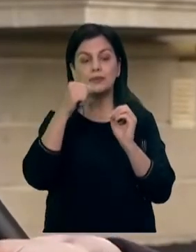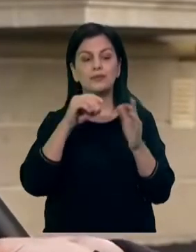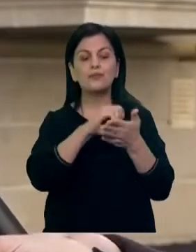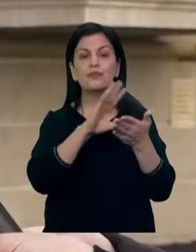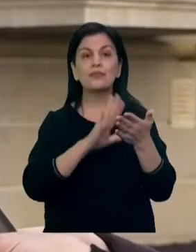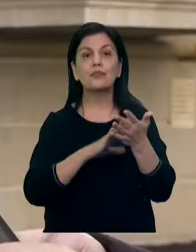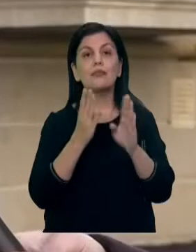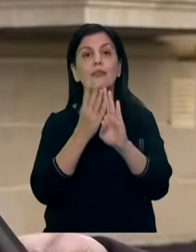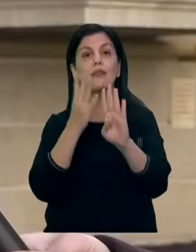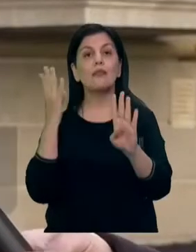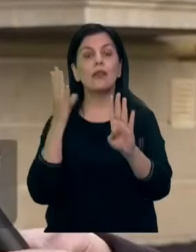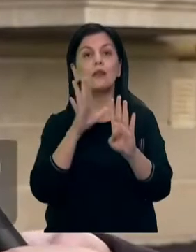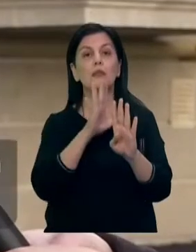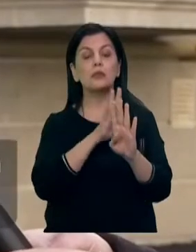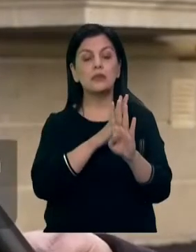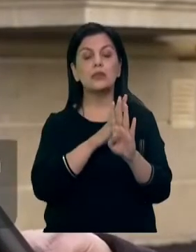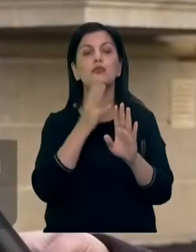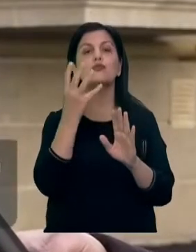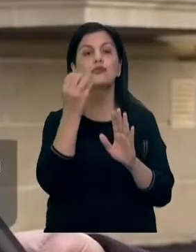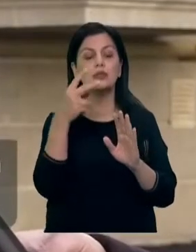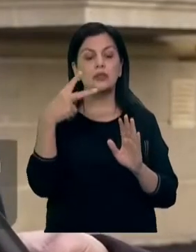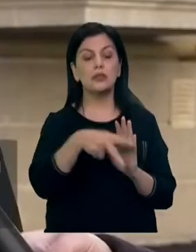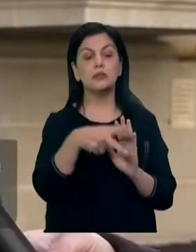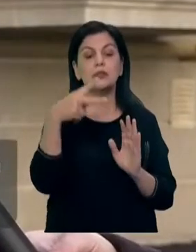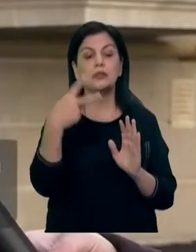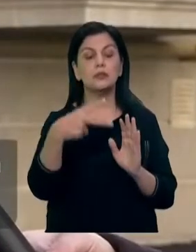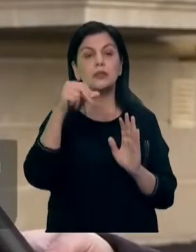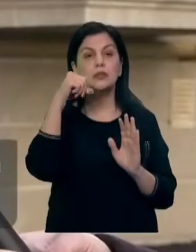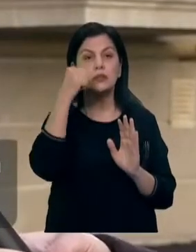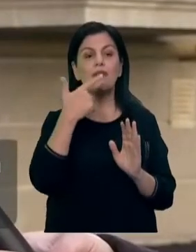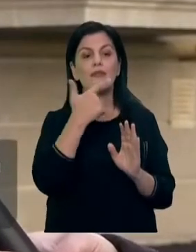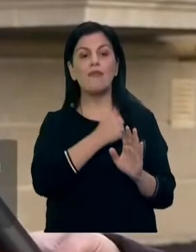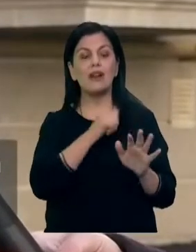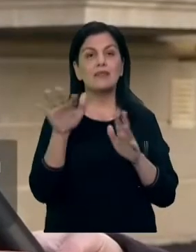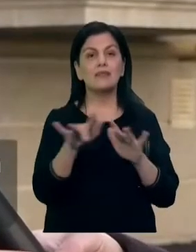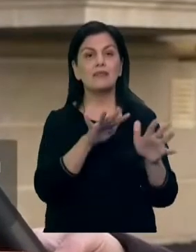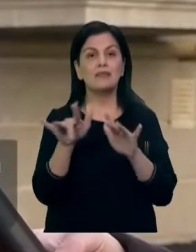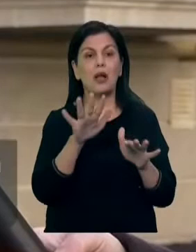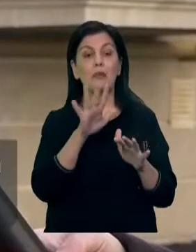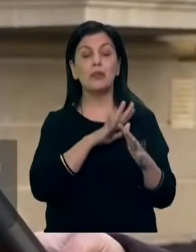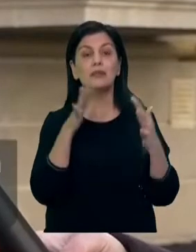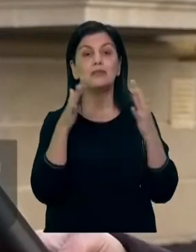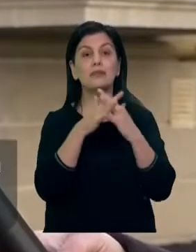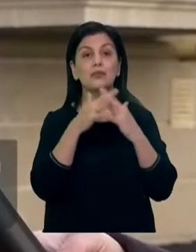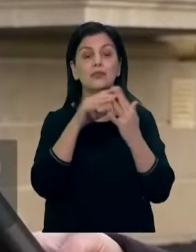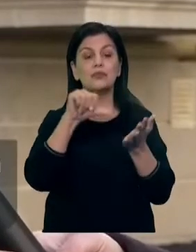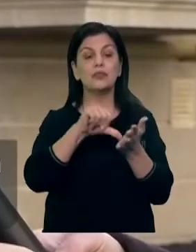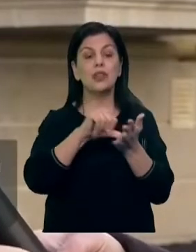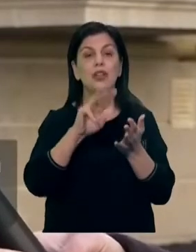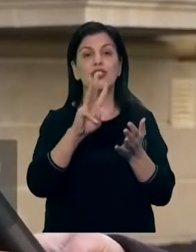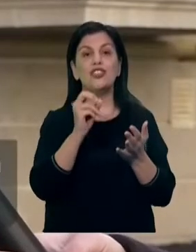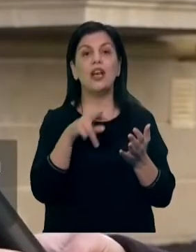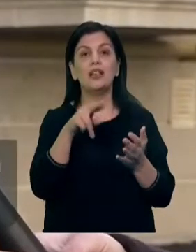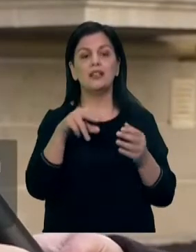alınmış şəxslər 2020-ci, həmçinin 2020-ci ildə hərbi əməliyyatlar zamanı və vətən müharibəsi zamanı şəhid olmuş